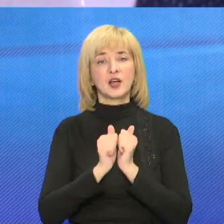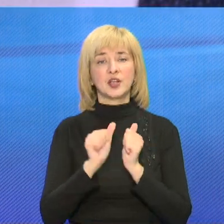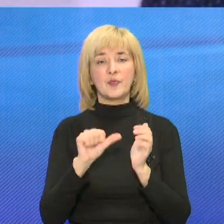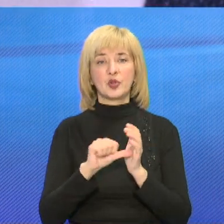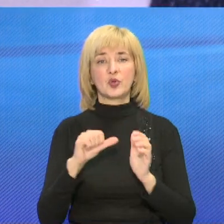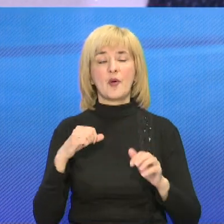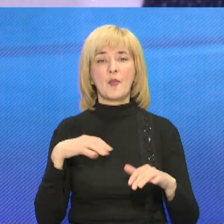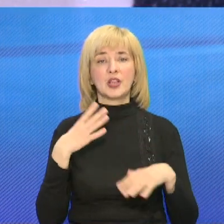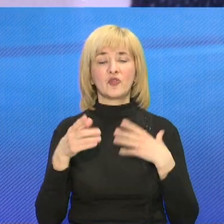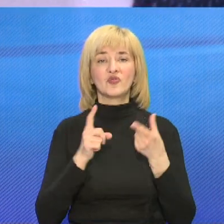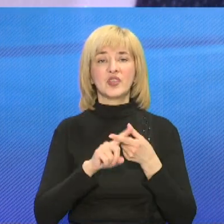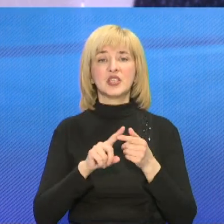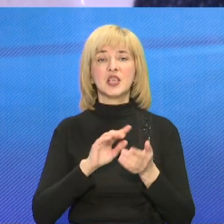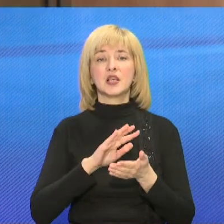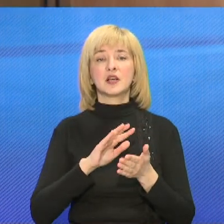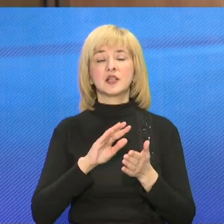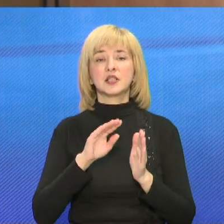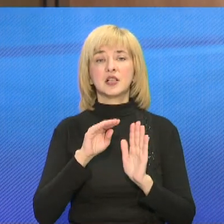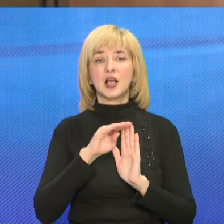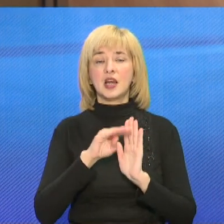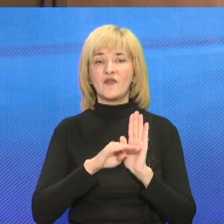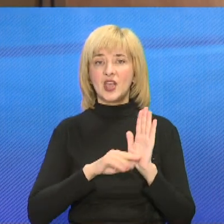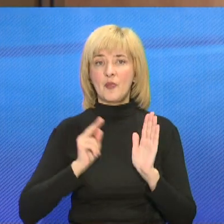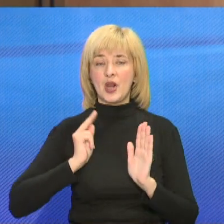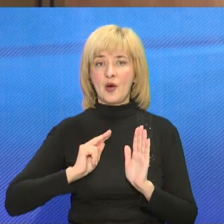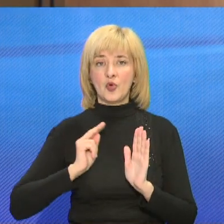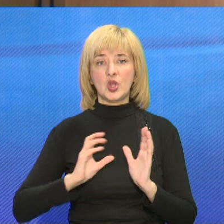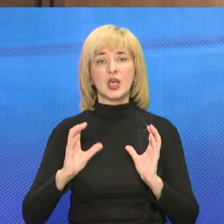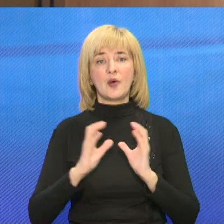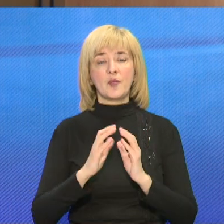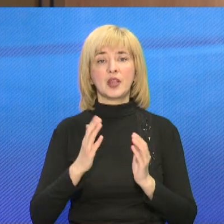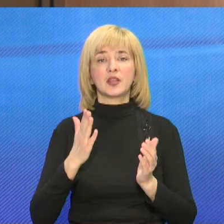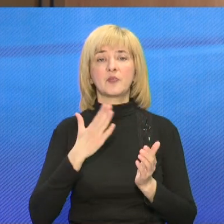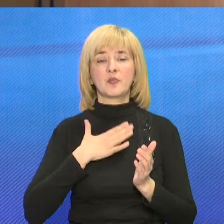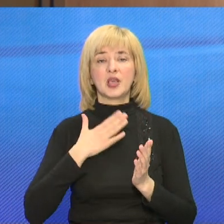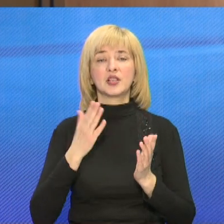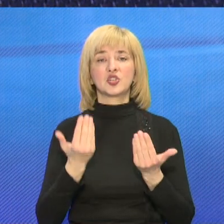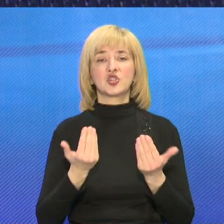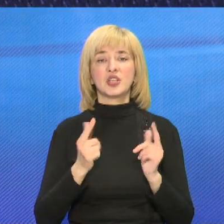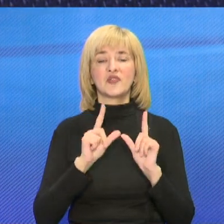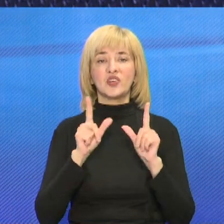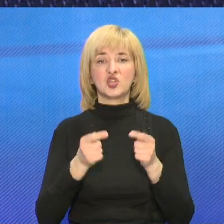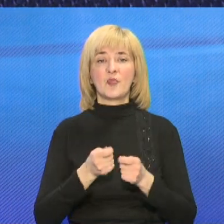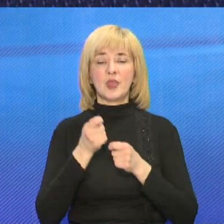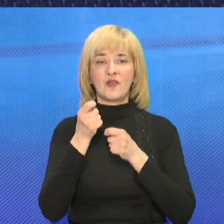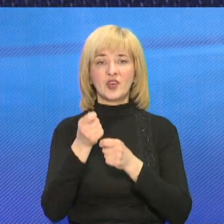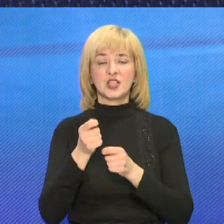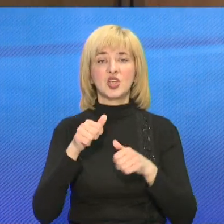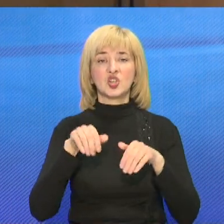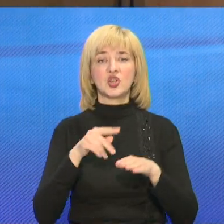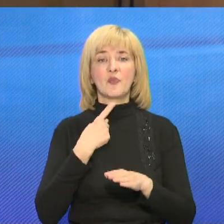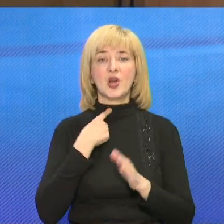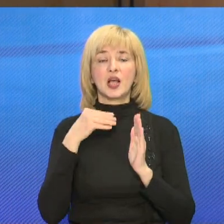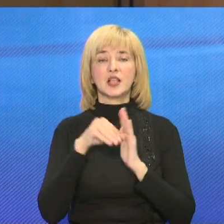связи с плотным графиком работы и команда у нас сейчас выезжаем на выезд, решил проголосовать досрочно. Я считаю,